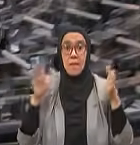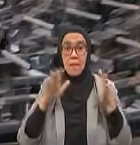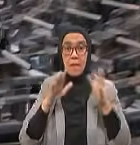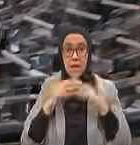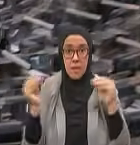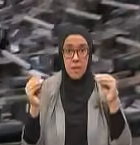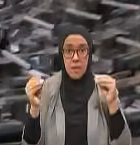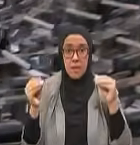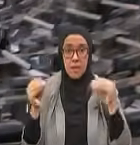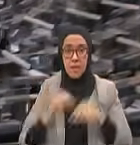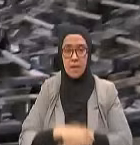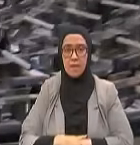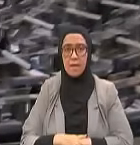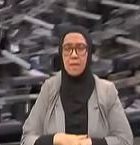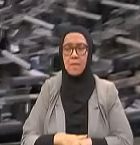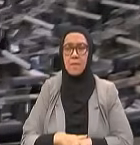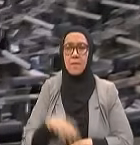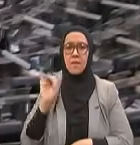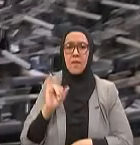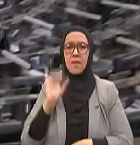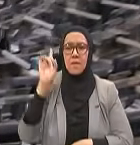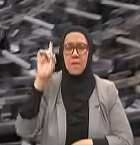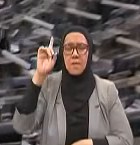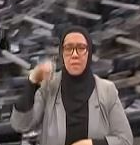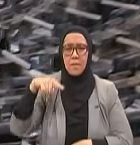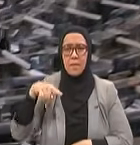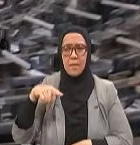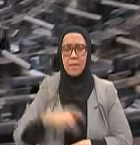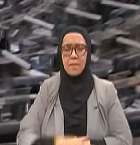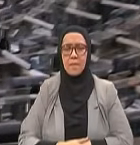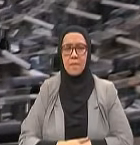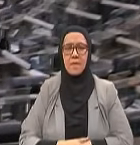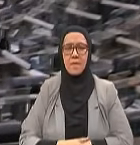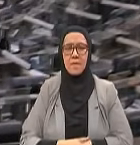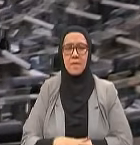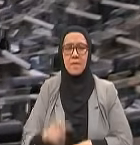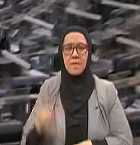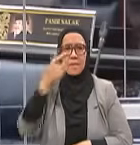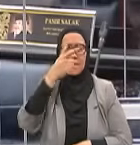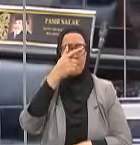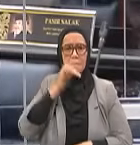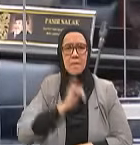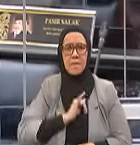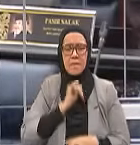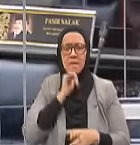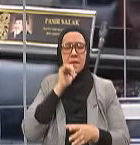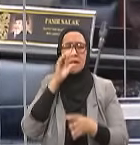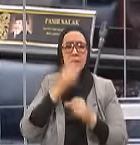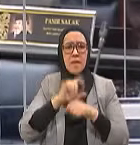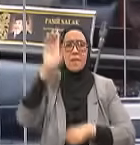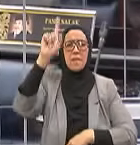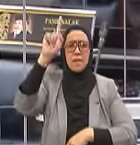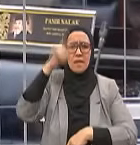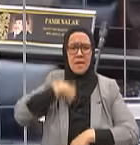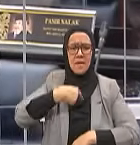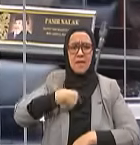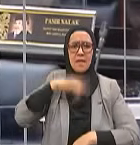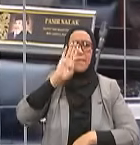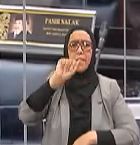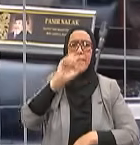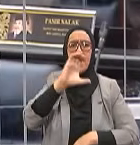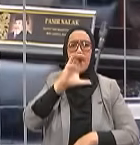itu saya dapat jauh dengan jelas bacok-bacok Suryo